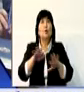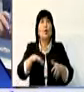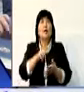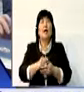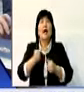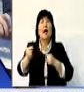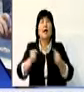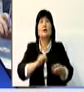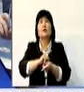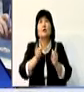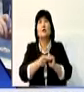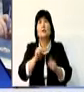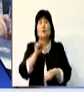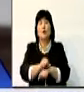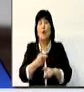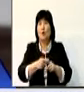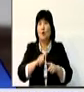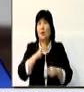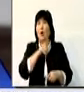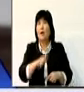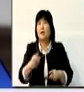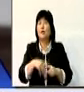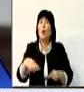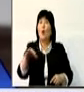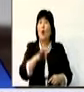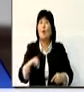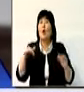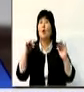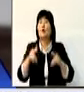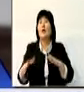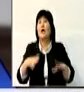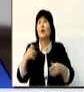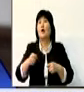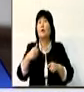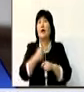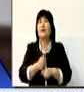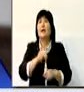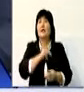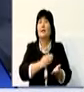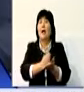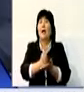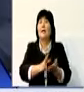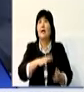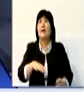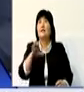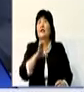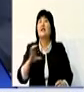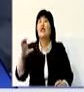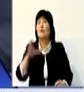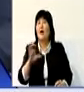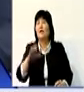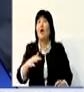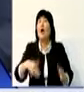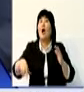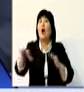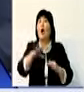кадрлық өзгерістерге тоқтала кетсек. Осы уақытқа дейін облыстық жұмылдыру дайындығы басқармасының басшысы қызметін атқарып келген Серік Сермағамбетов